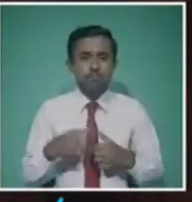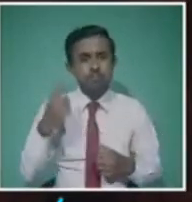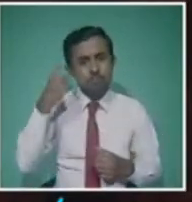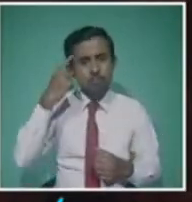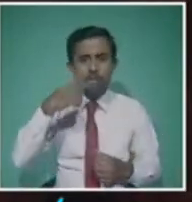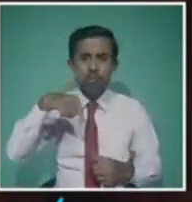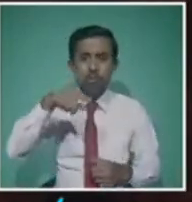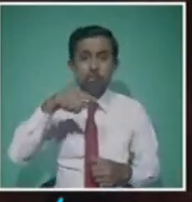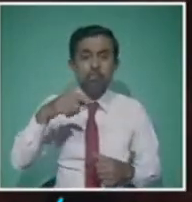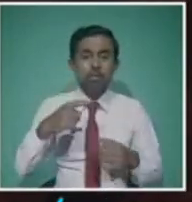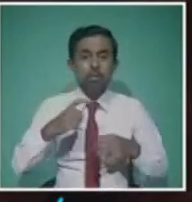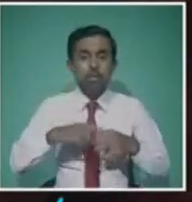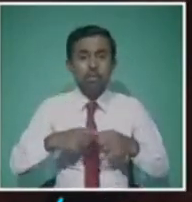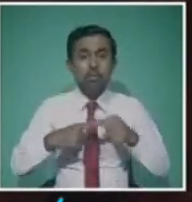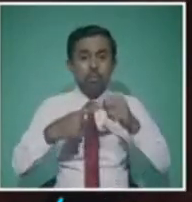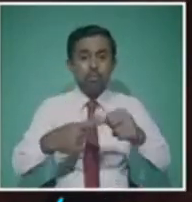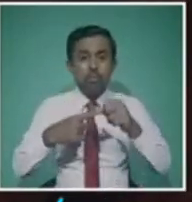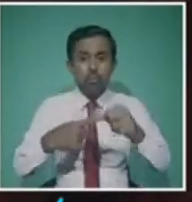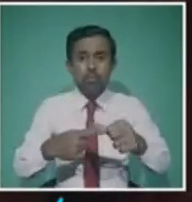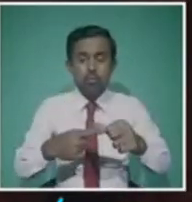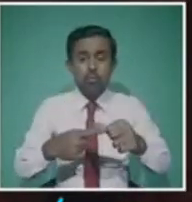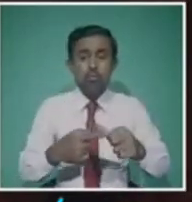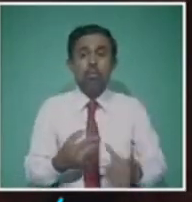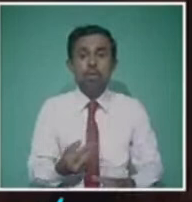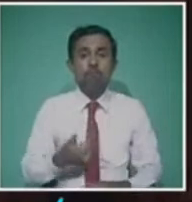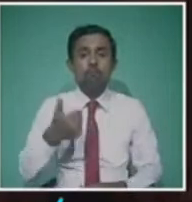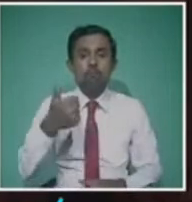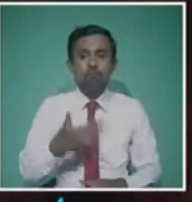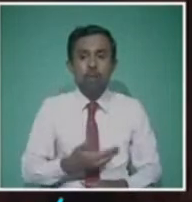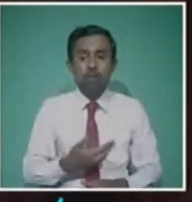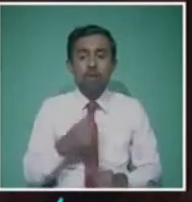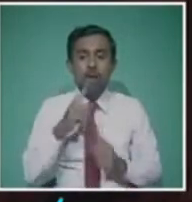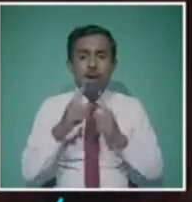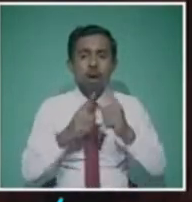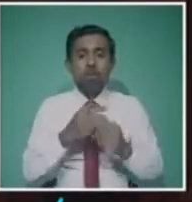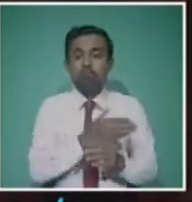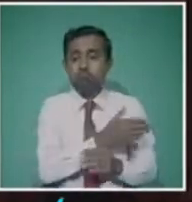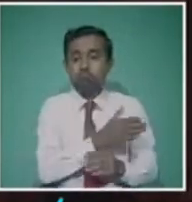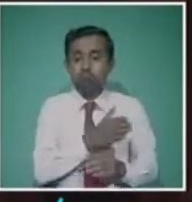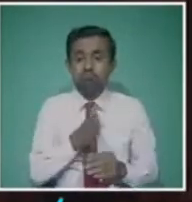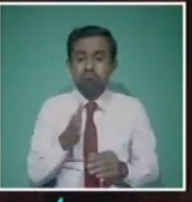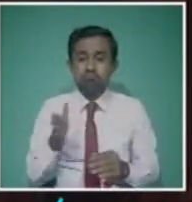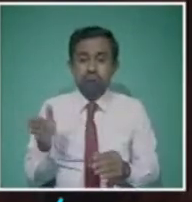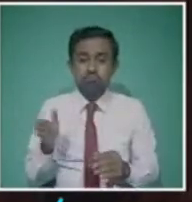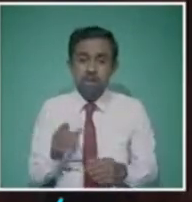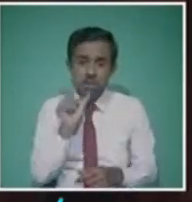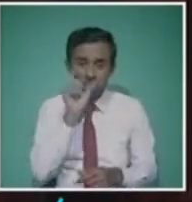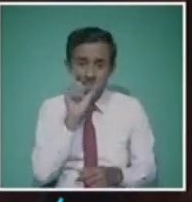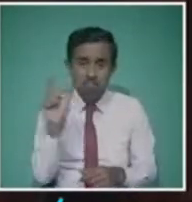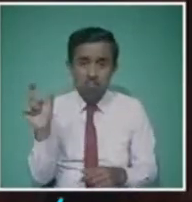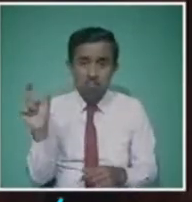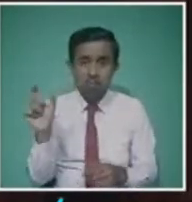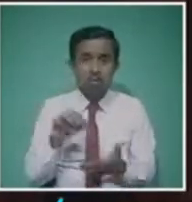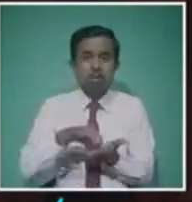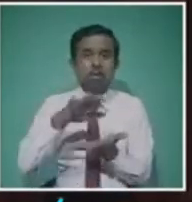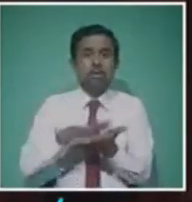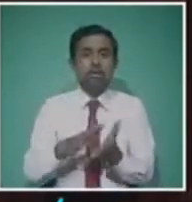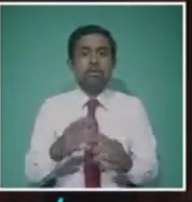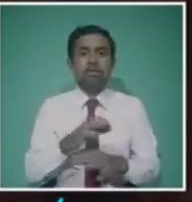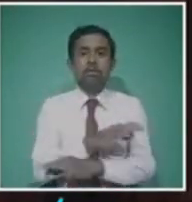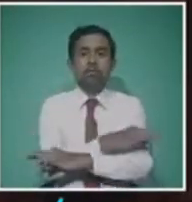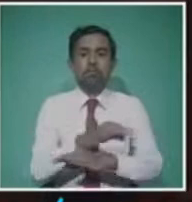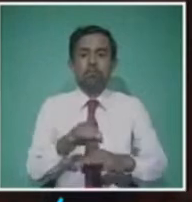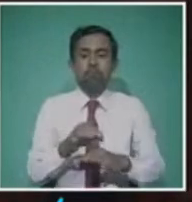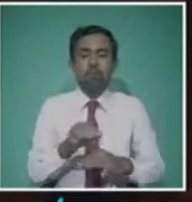දන්නවා. අර්බුදයට විසඳුම් හොයන ක්‍රමවේදය තමයි වැදගත් වෙන්නේ. එතුමායි කතාව පුරාවටම තිබිච්ච MM කාරණා දිහා බැලුවම ස්ථිරසාර වැඩපිළිවෙලක්